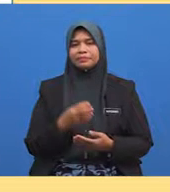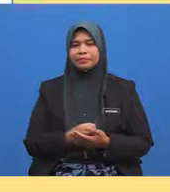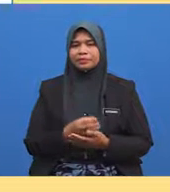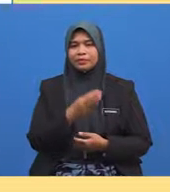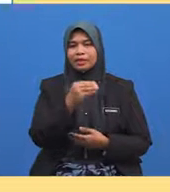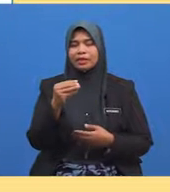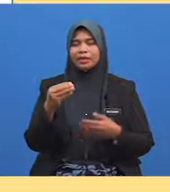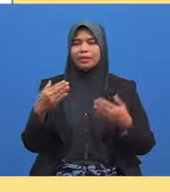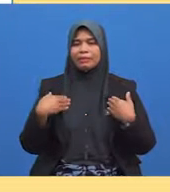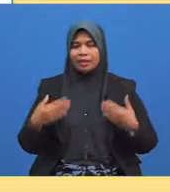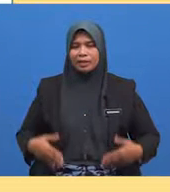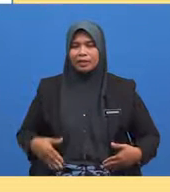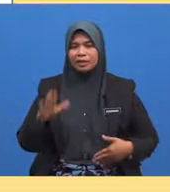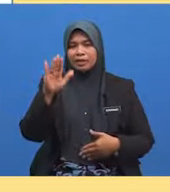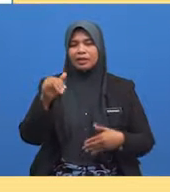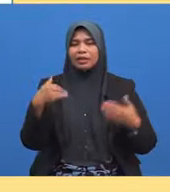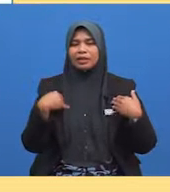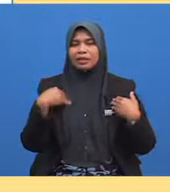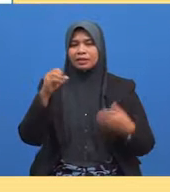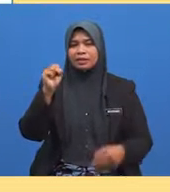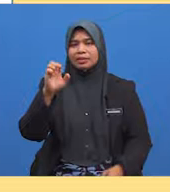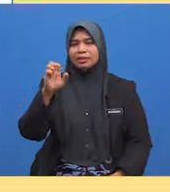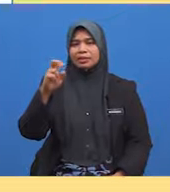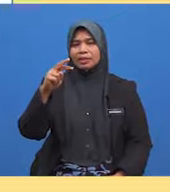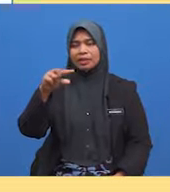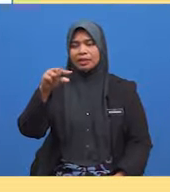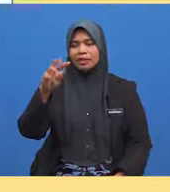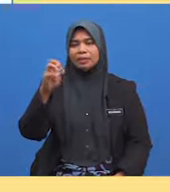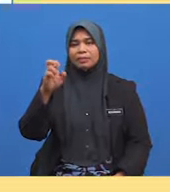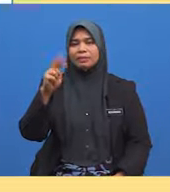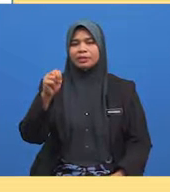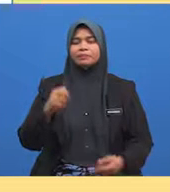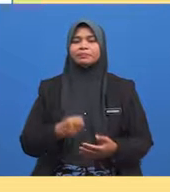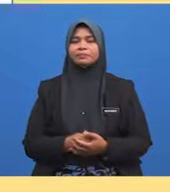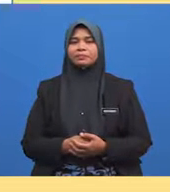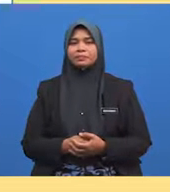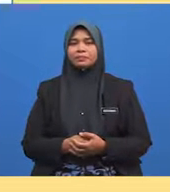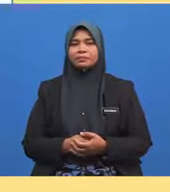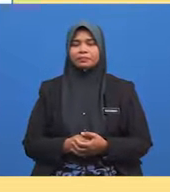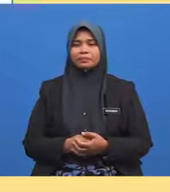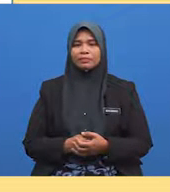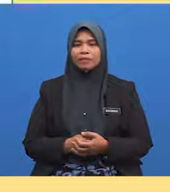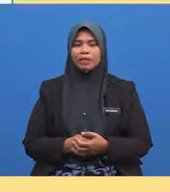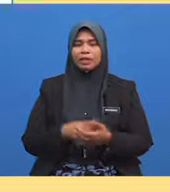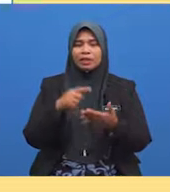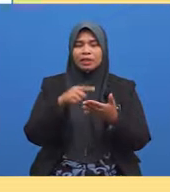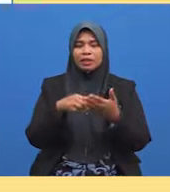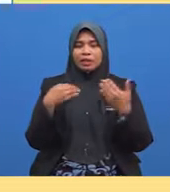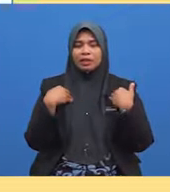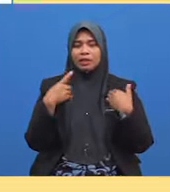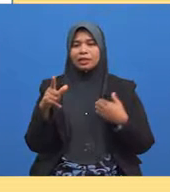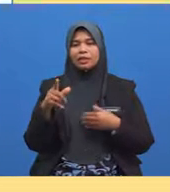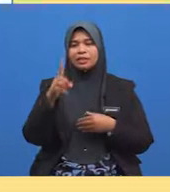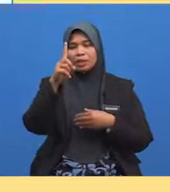berkaki, dibahagikan kepada 3 pasang kaki dan lebih daripada 3 pasang kaki. Ini merupakan salah